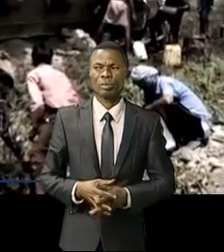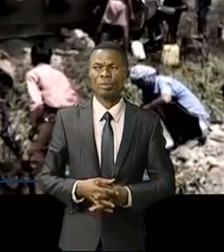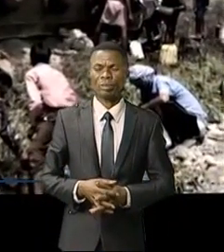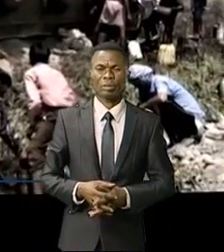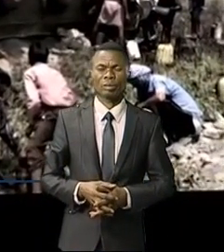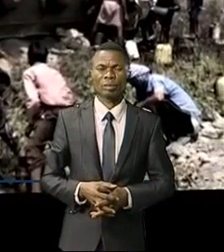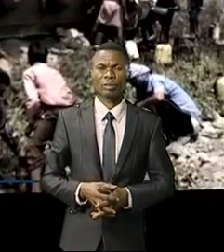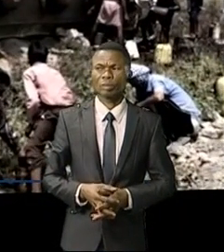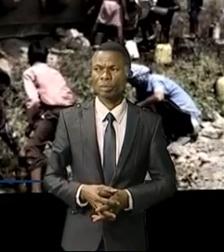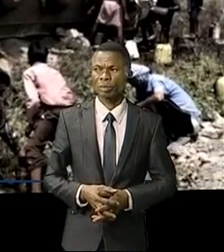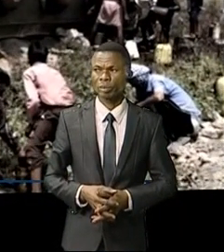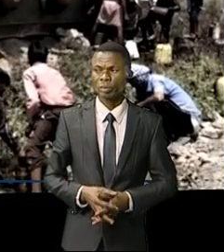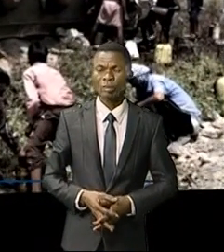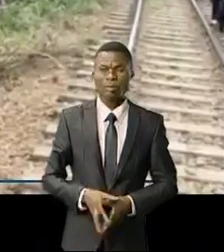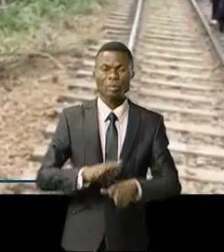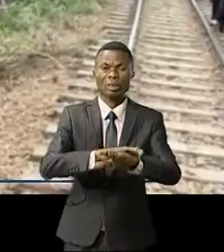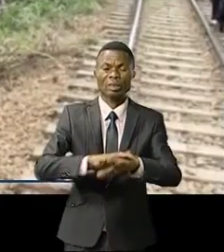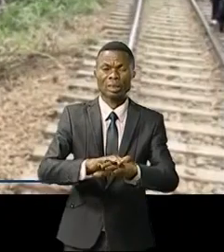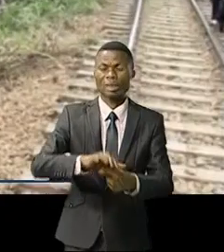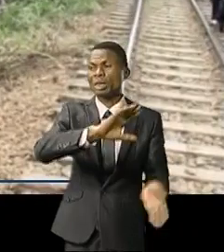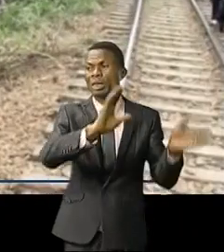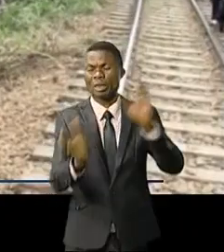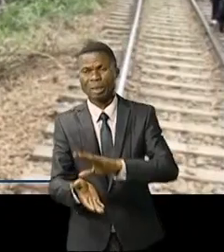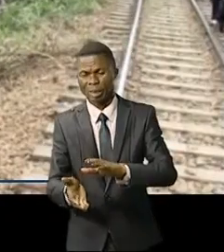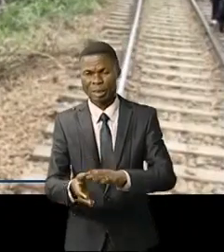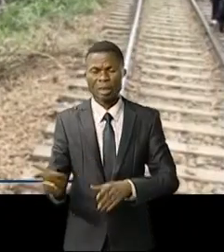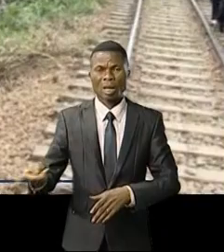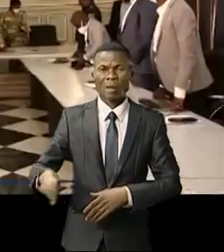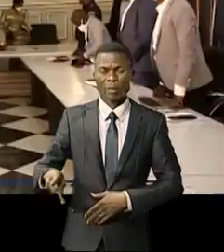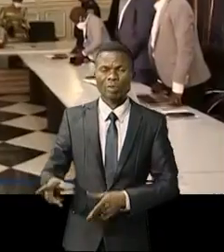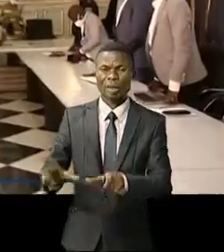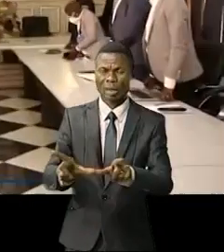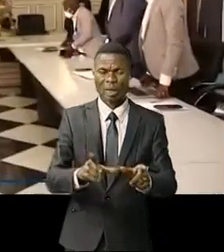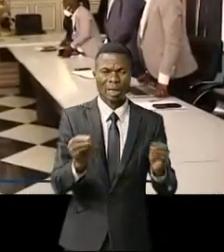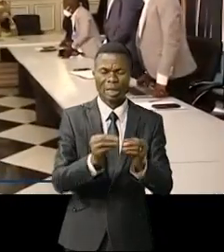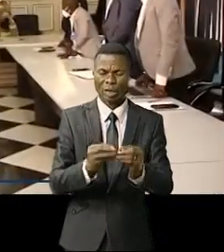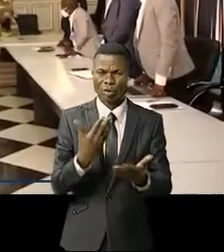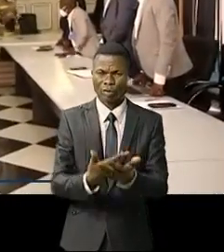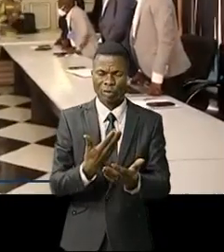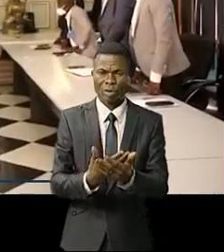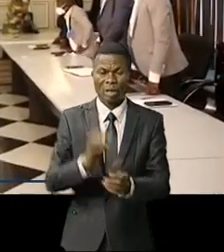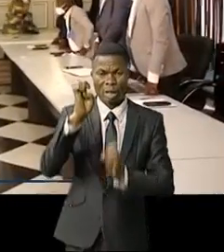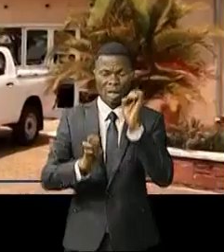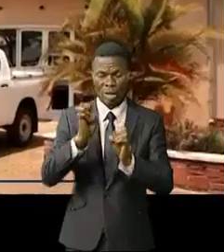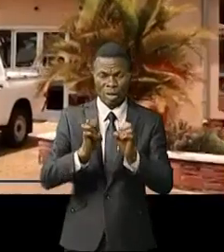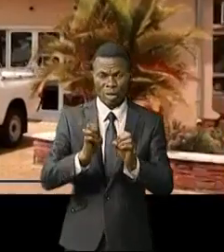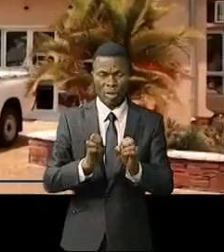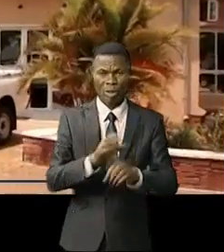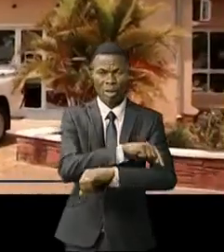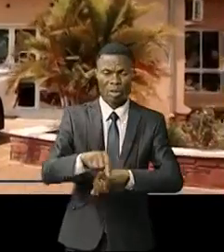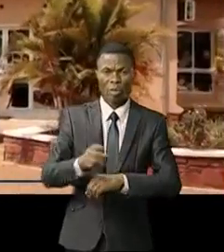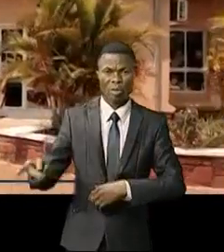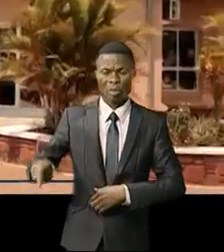Le déraillement ayant causé plusieurs morts à Kanzenze dans la province du Lualaba, une réunion stratégique d'évaluation a eu lieu au ministère